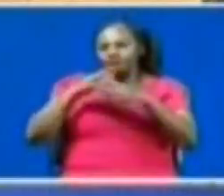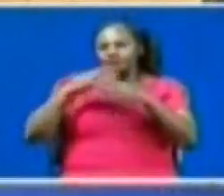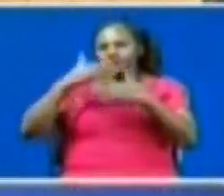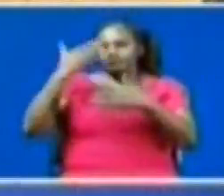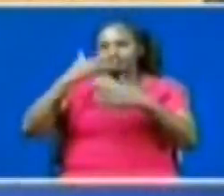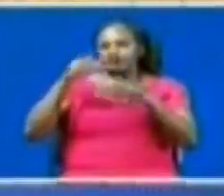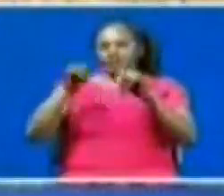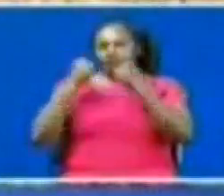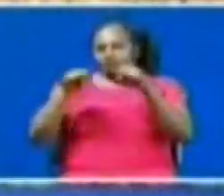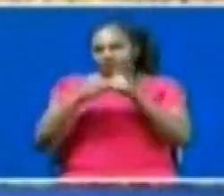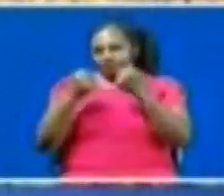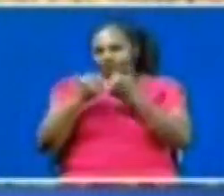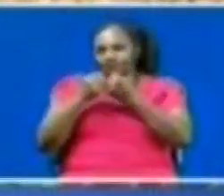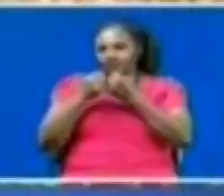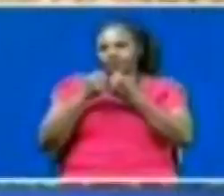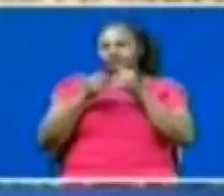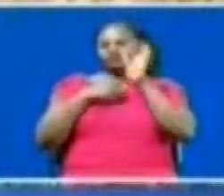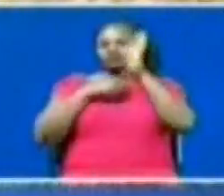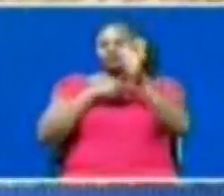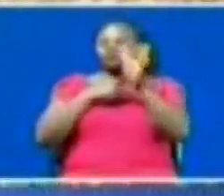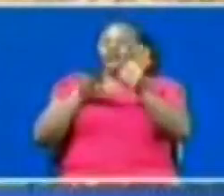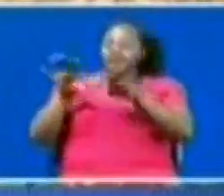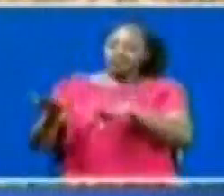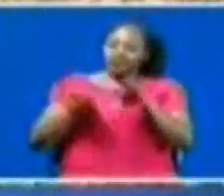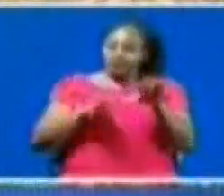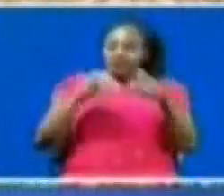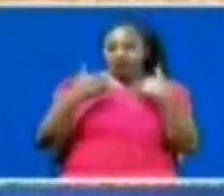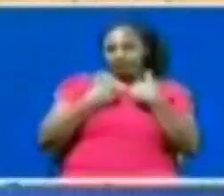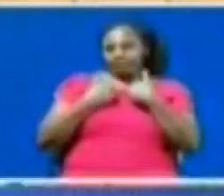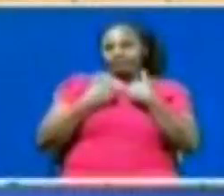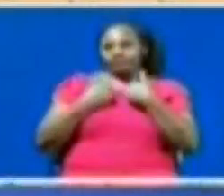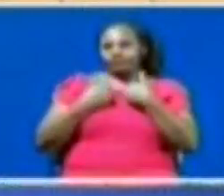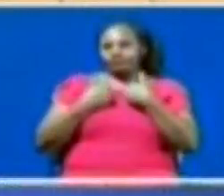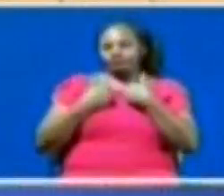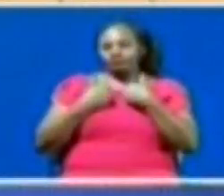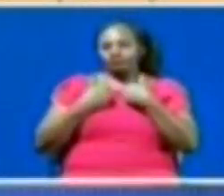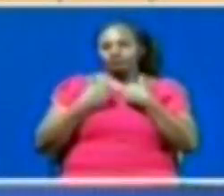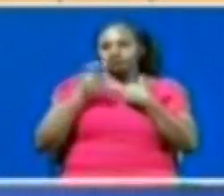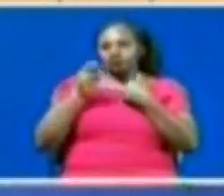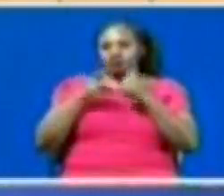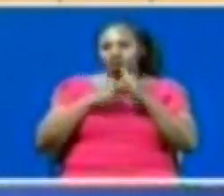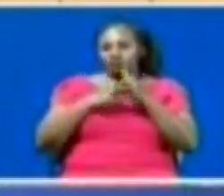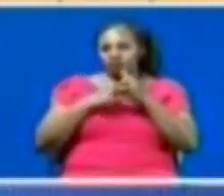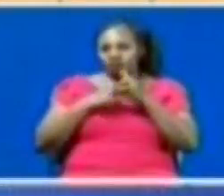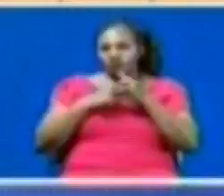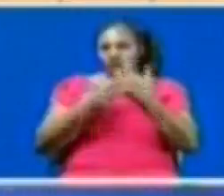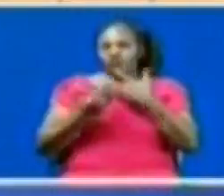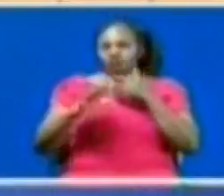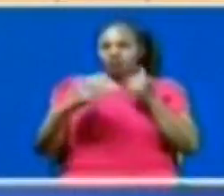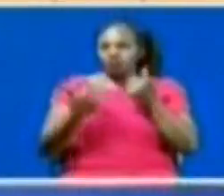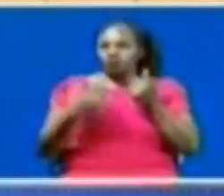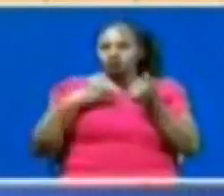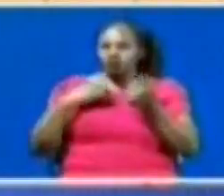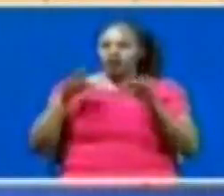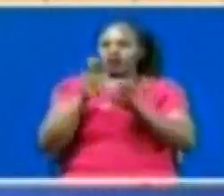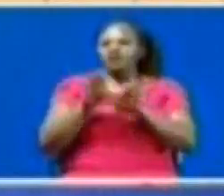madirishani vilivyopasuka pasuka itakujuza masaibu anayopitia. 2008 yote tulichomama nguo ya watoto yangu,